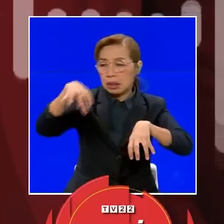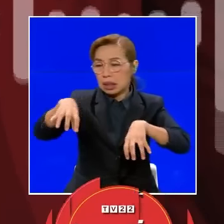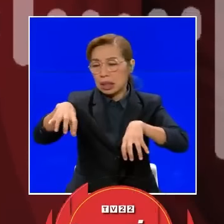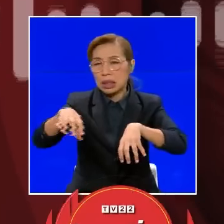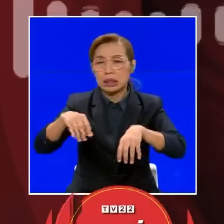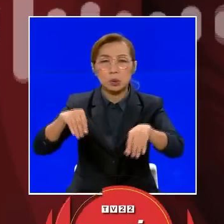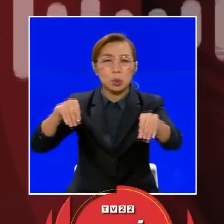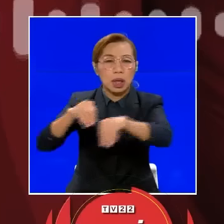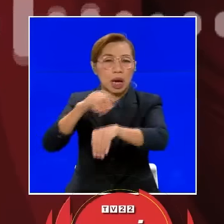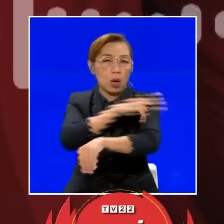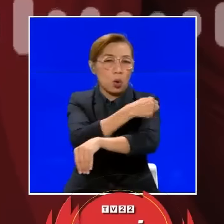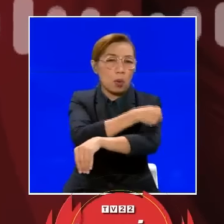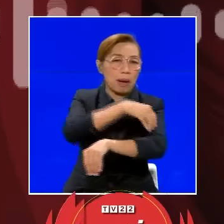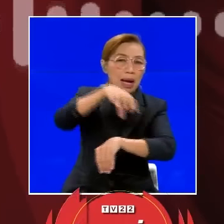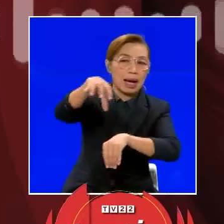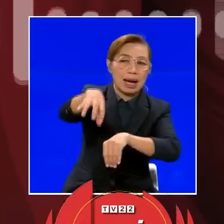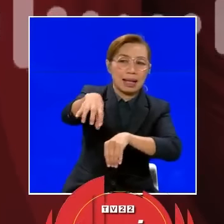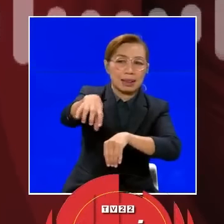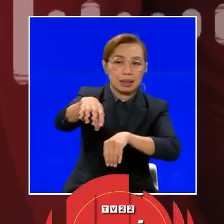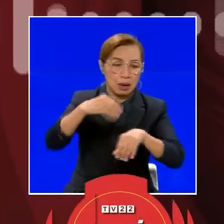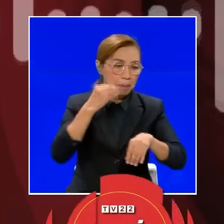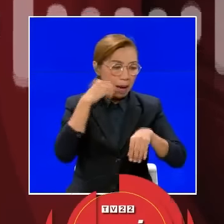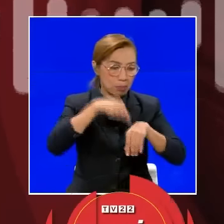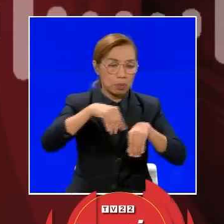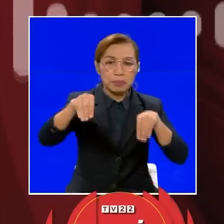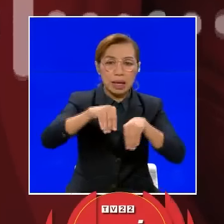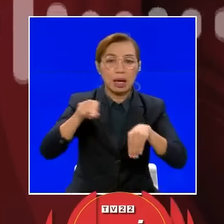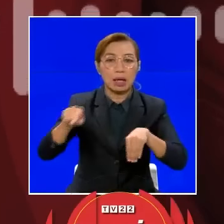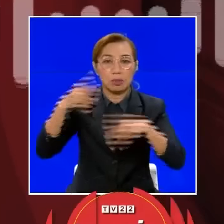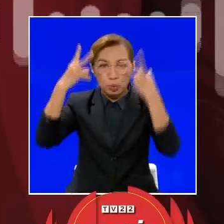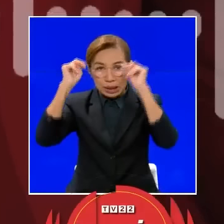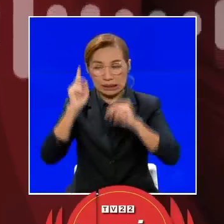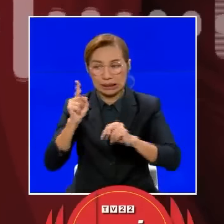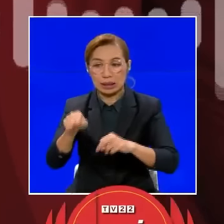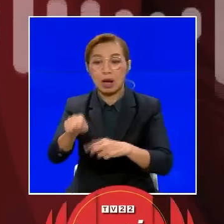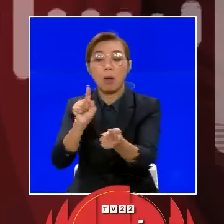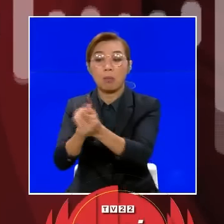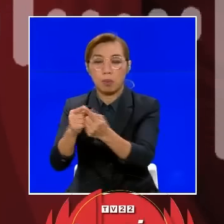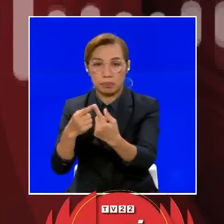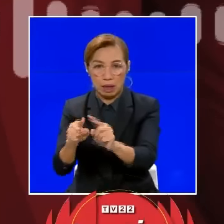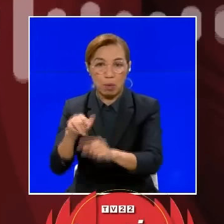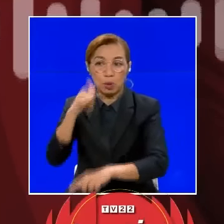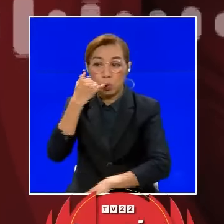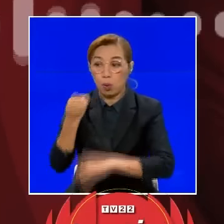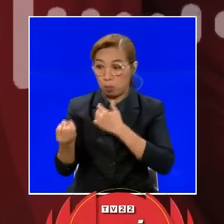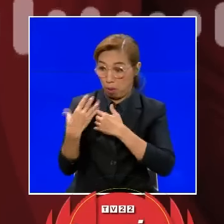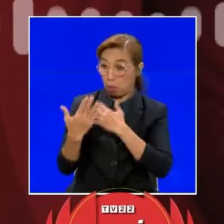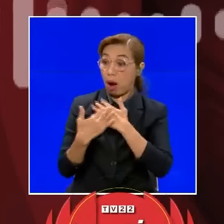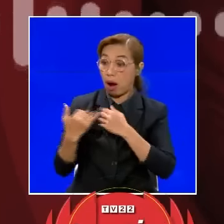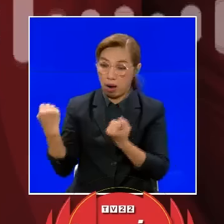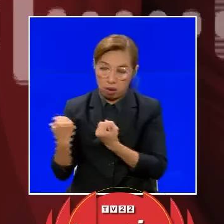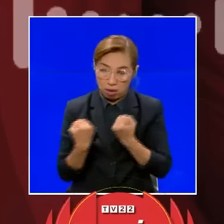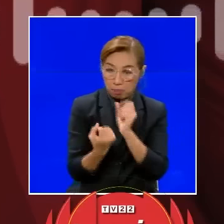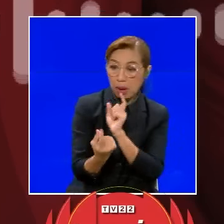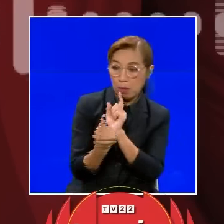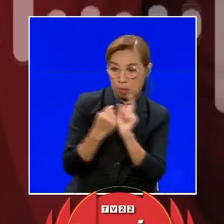ศซึ่งอยู่ใกล้บ้านผมท่านก็เลยโทรศัพท์มาบอกว่าเขาแวะมาพบก่อนกันแล้วกัน ครับ